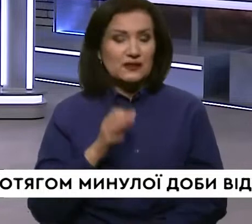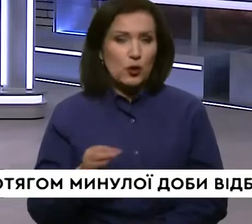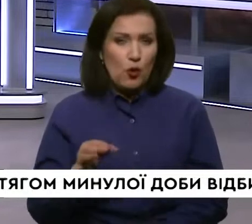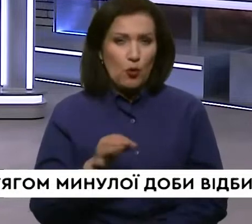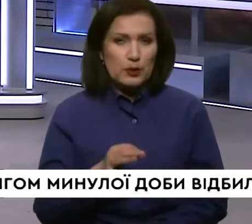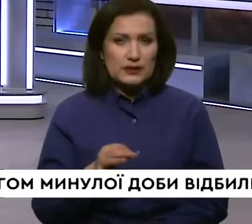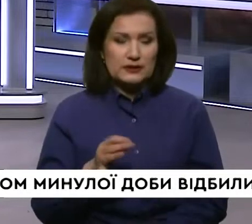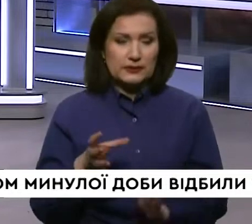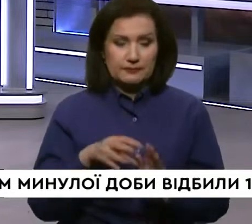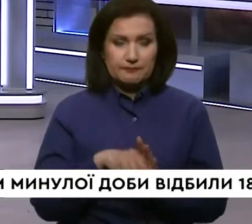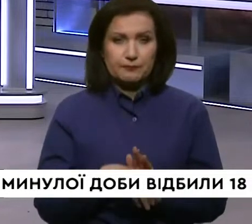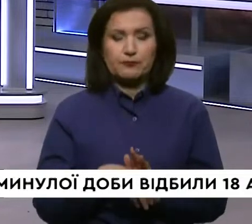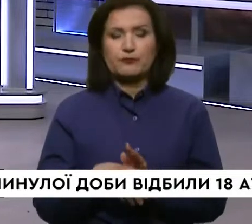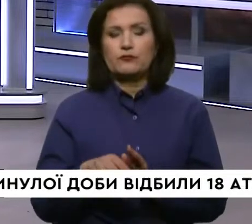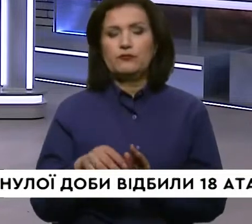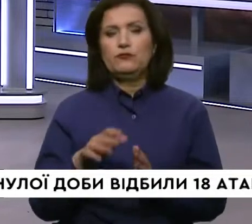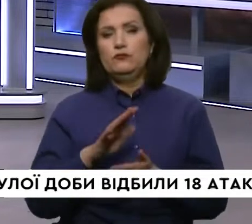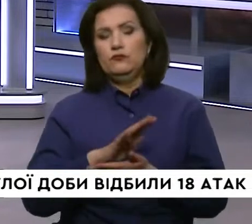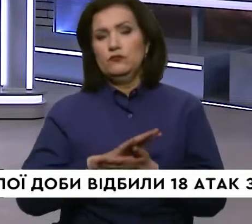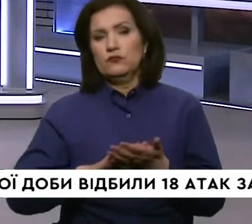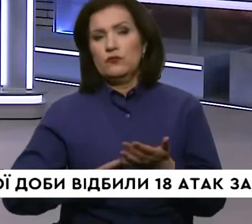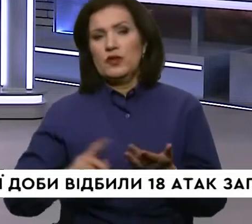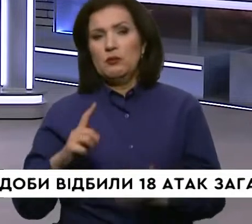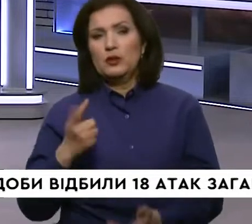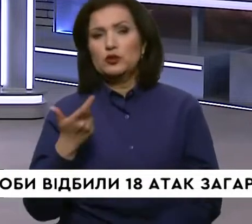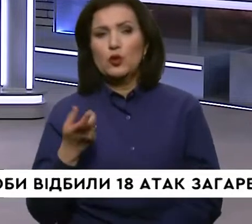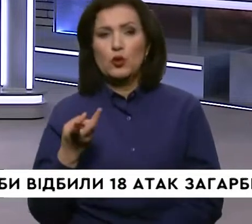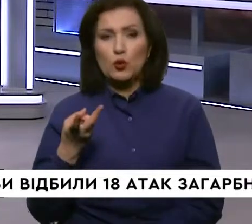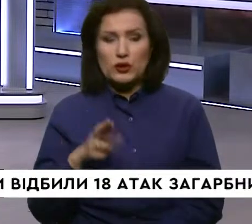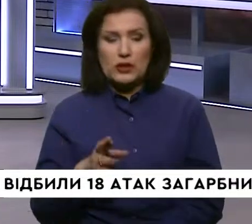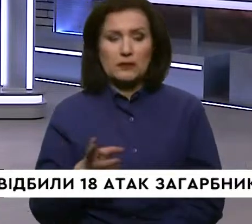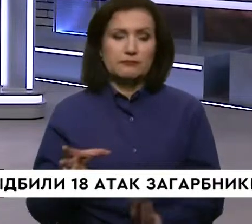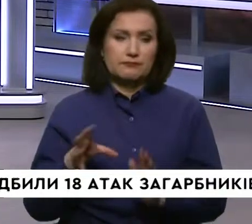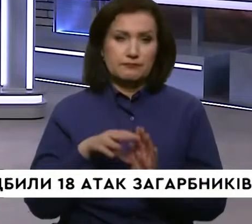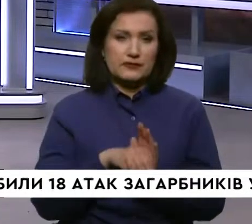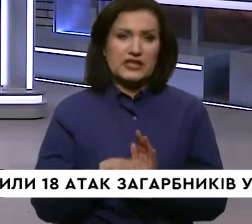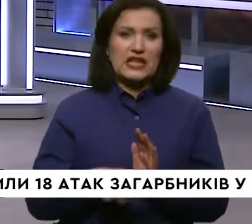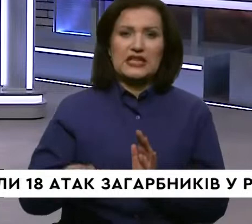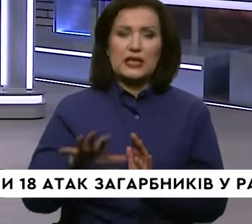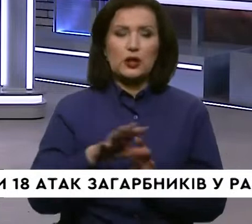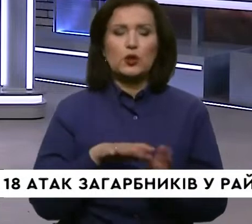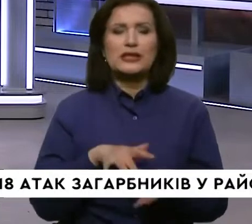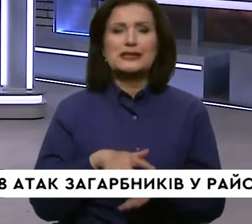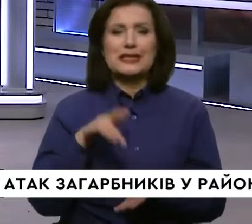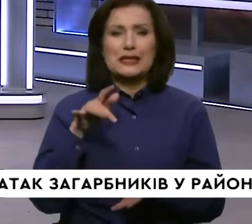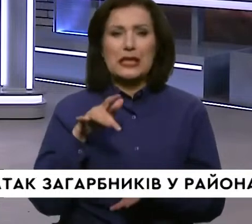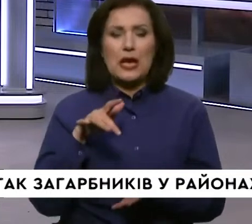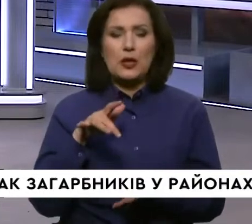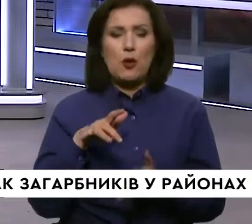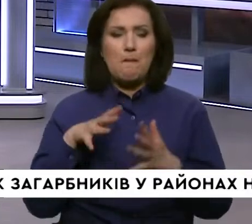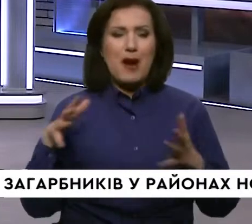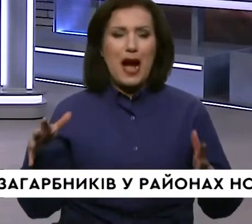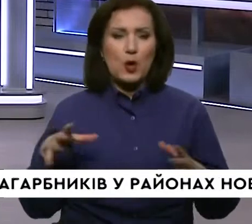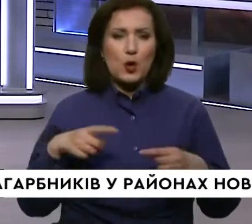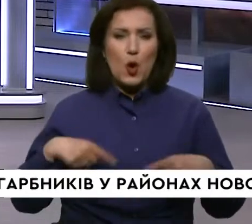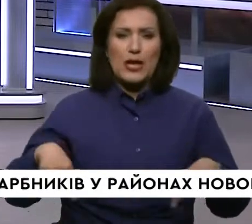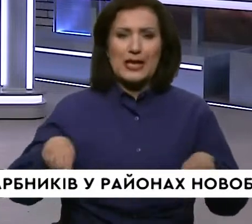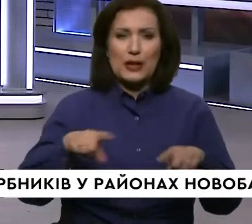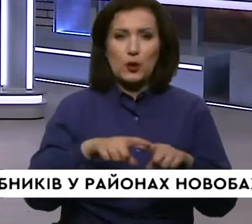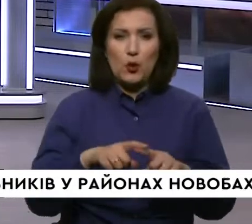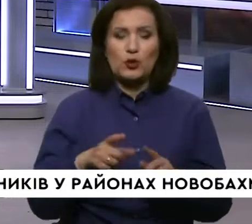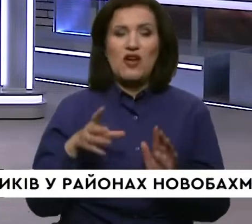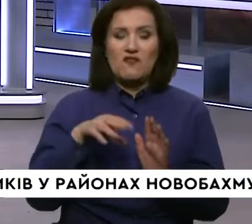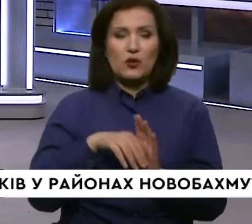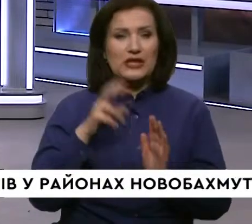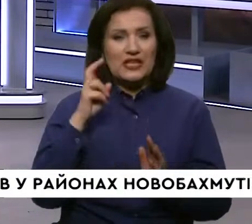Київської області. В подальшому 1 грудня була покрита вся територія центрального макрорегіону, до якого, крім